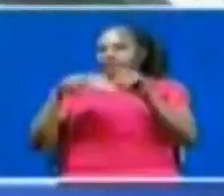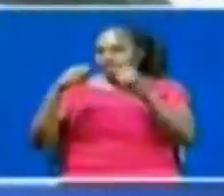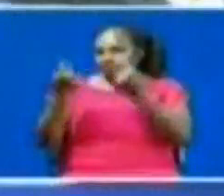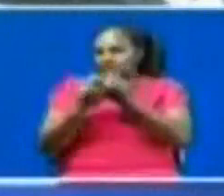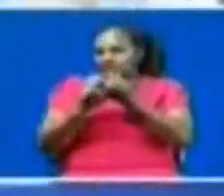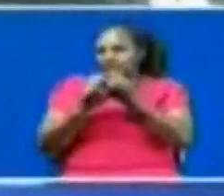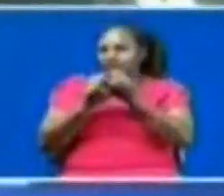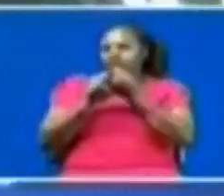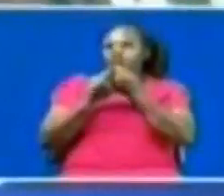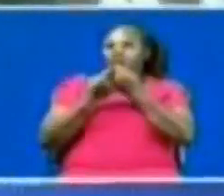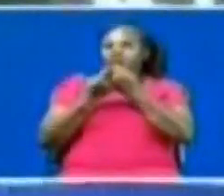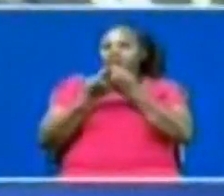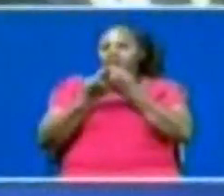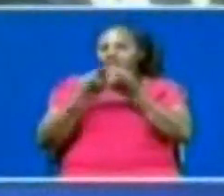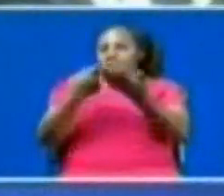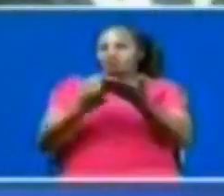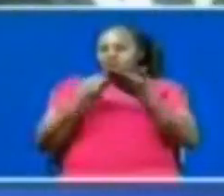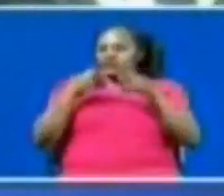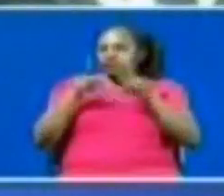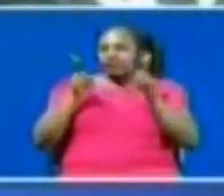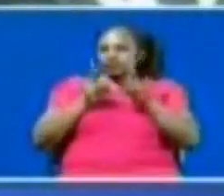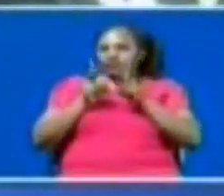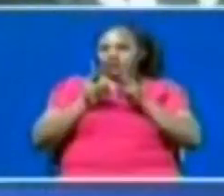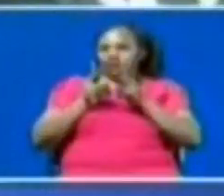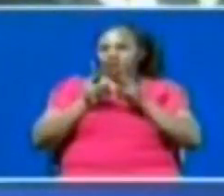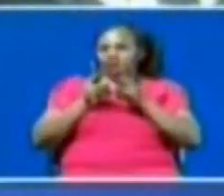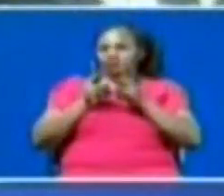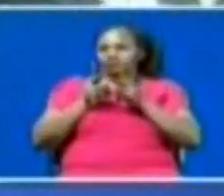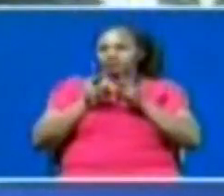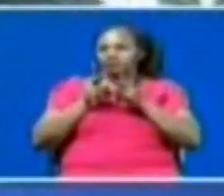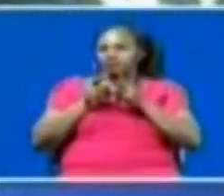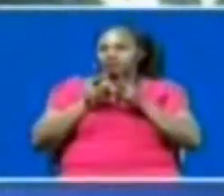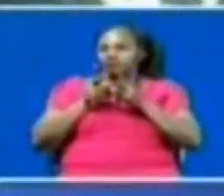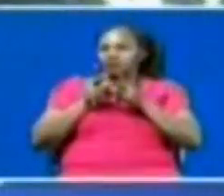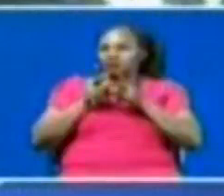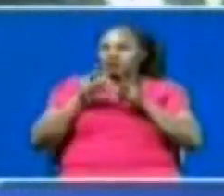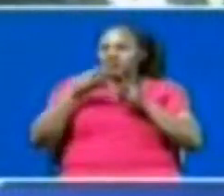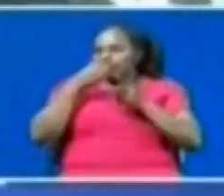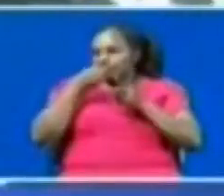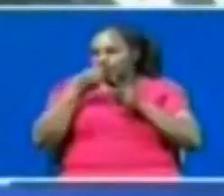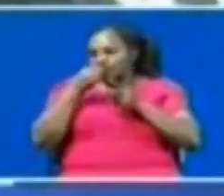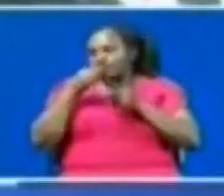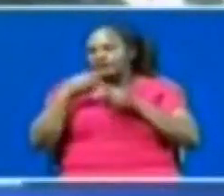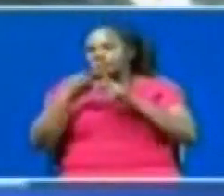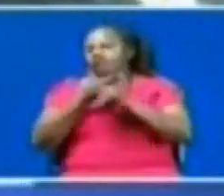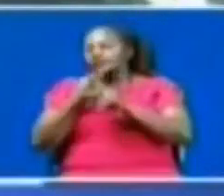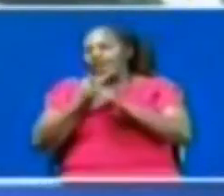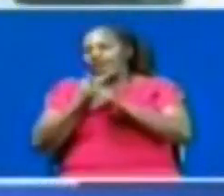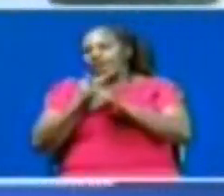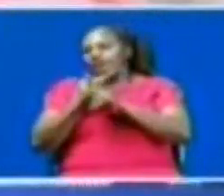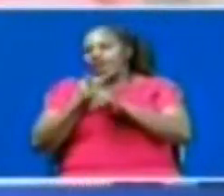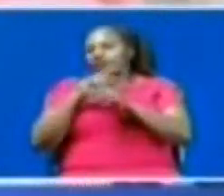nyingine. Negotiations zimeanza. Mheshimiwa Msalia, Mheshimiwa Wedra,